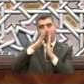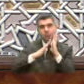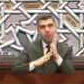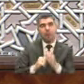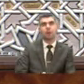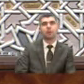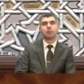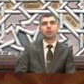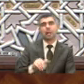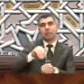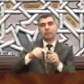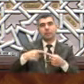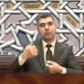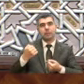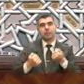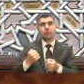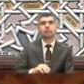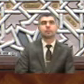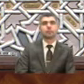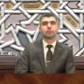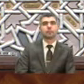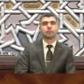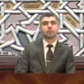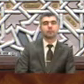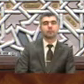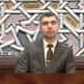الأصالة والمعاصرة. تفضلي السيدة النائبة المحترمة.